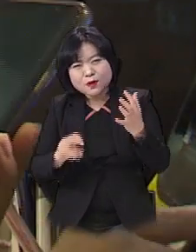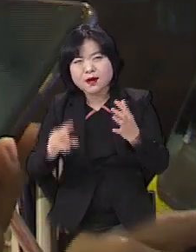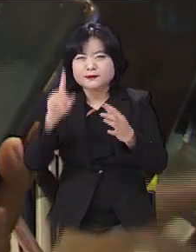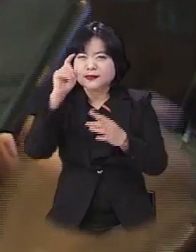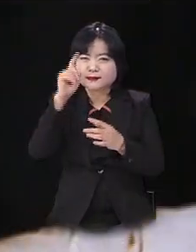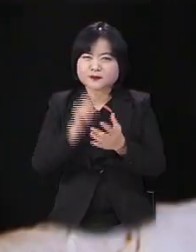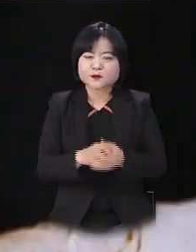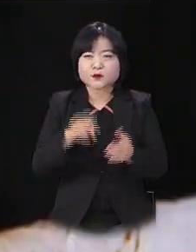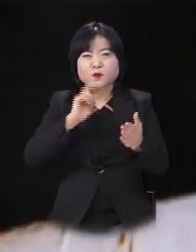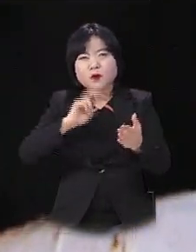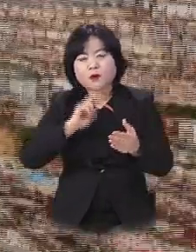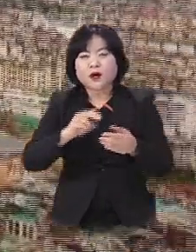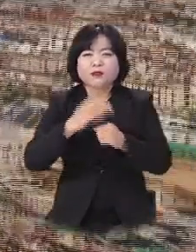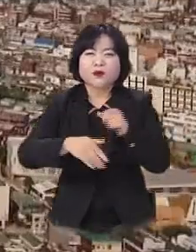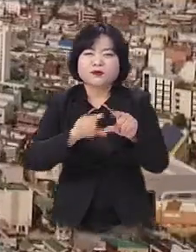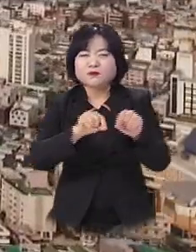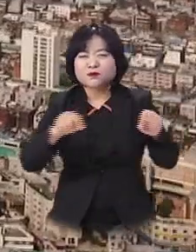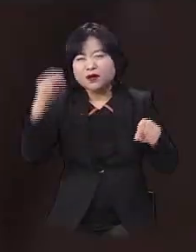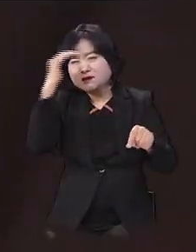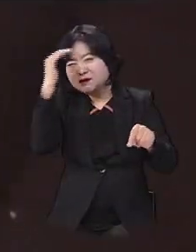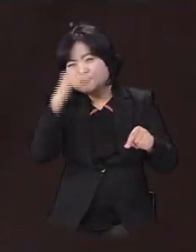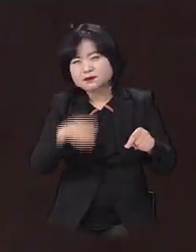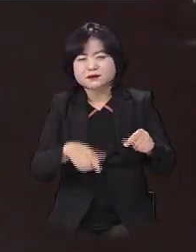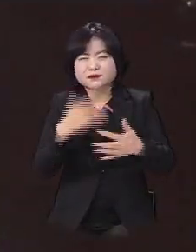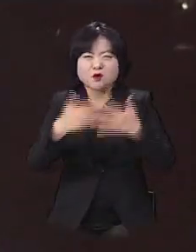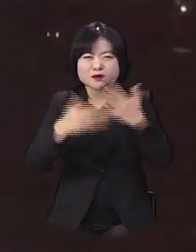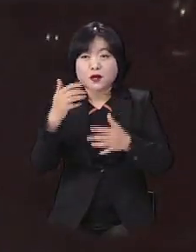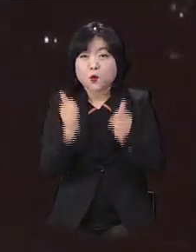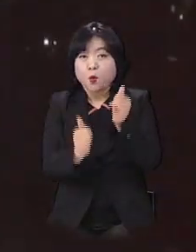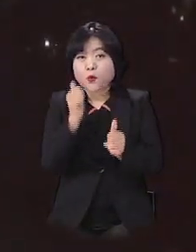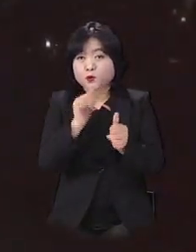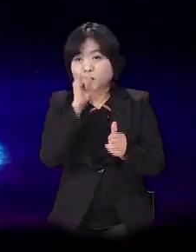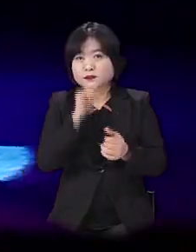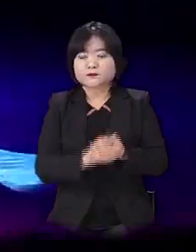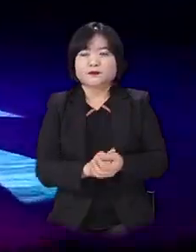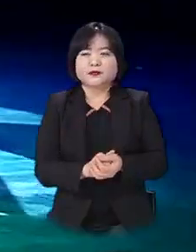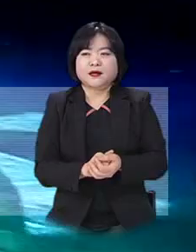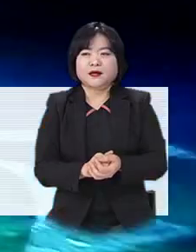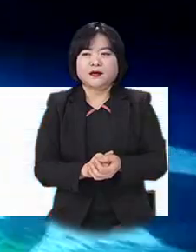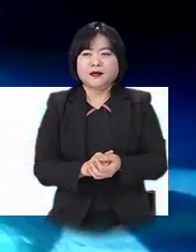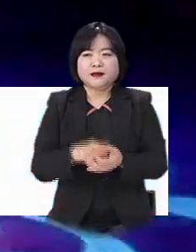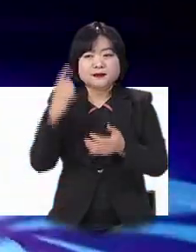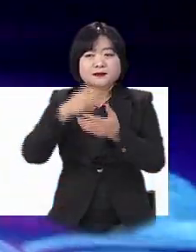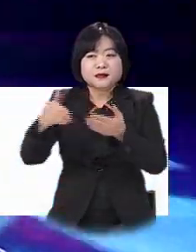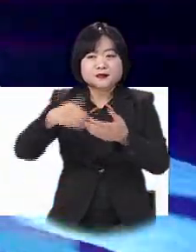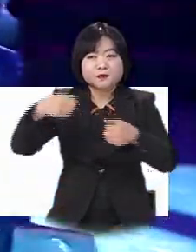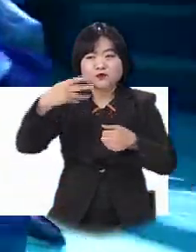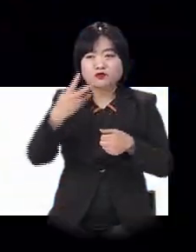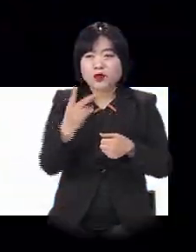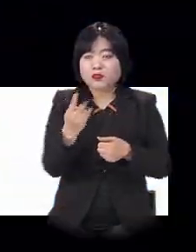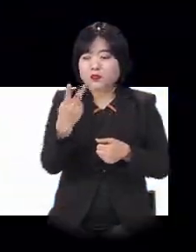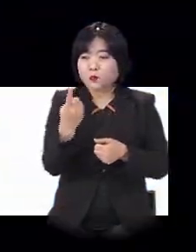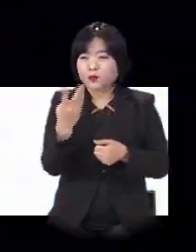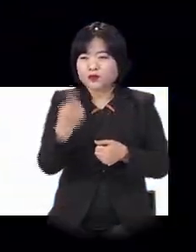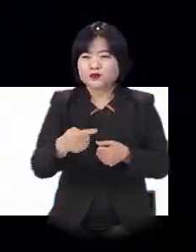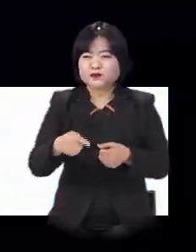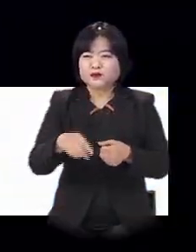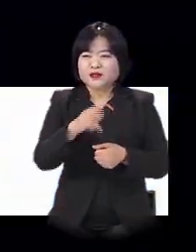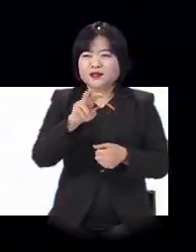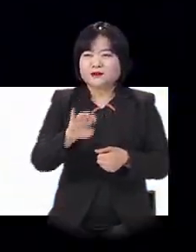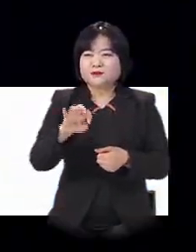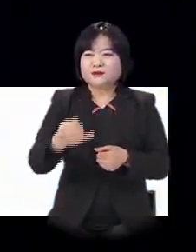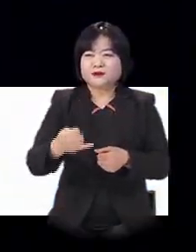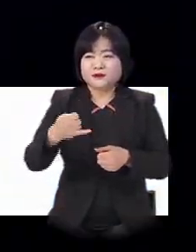노래와 대구 음식과 경치를 알리는 영상 공모도 실시됩니다. 창작 뮤지컬 투란도트와 딤프 폐막